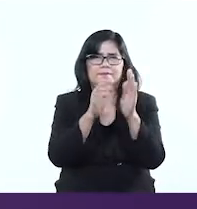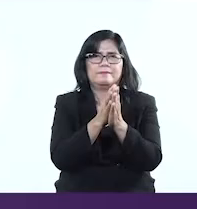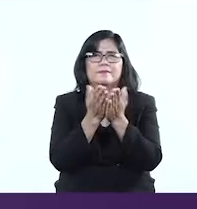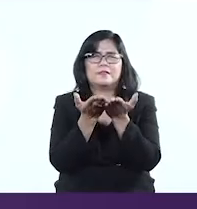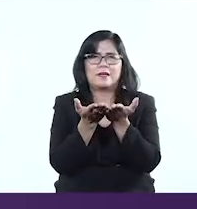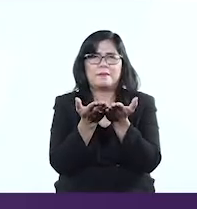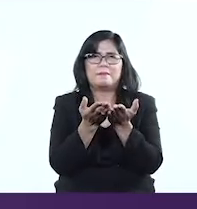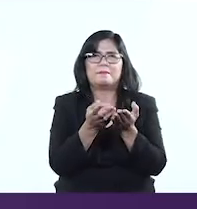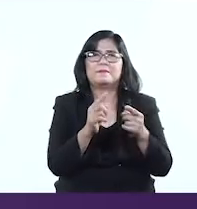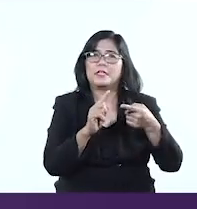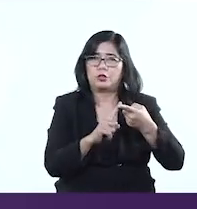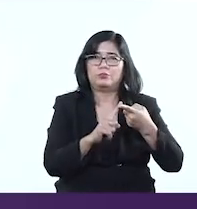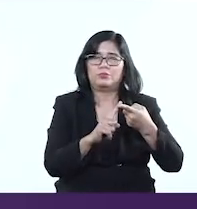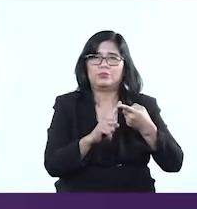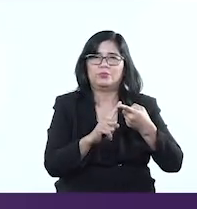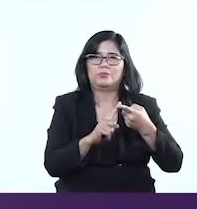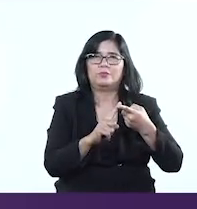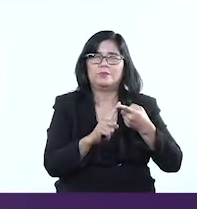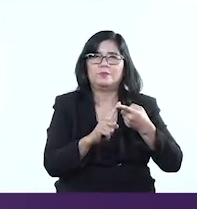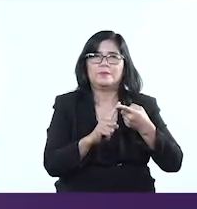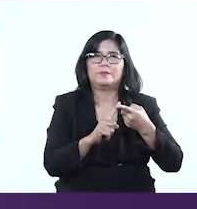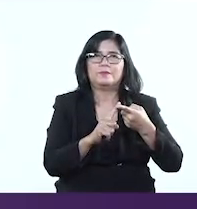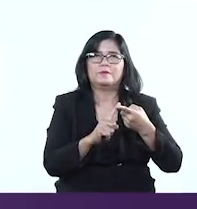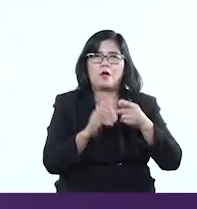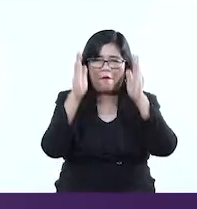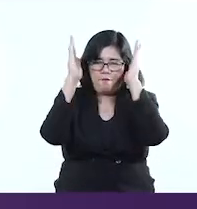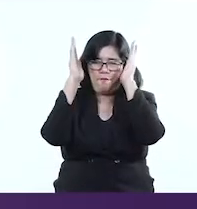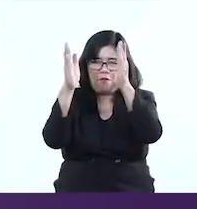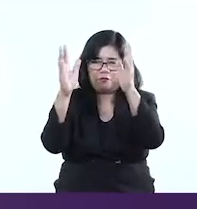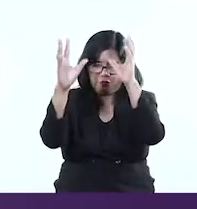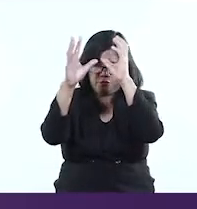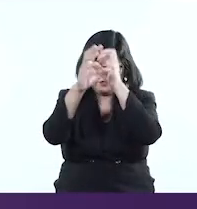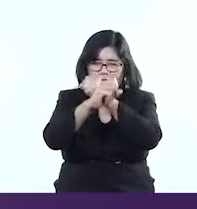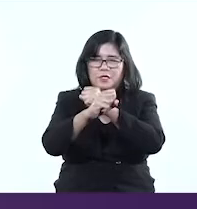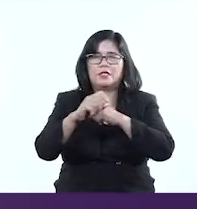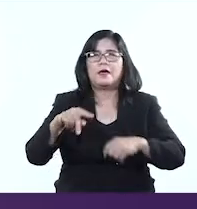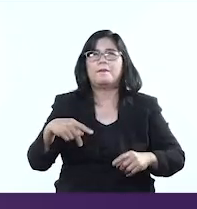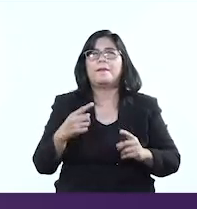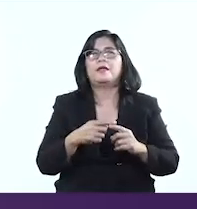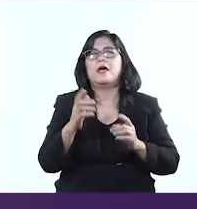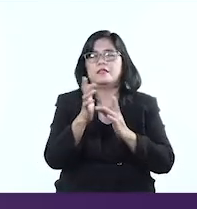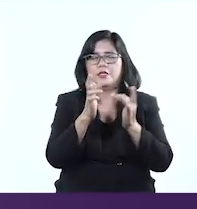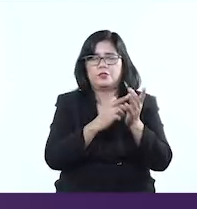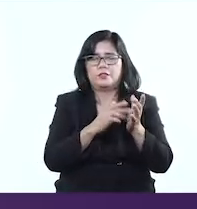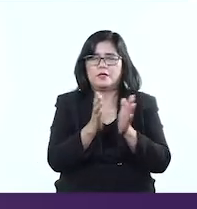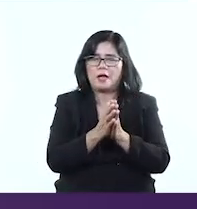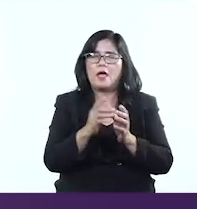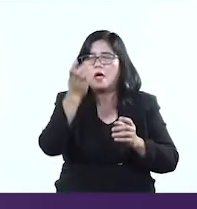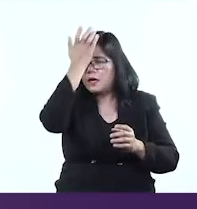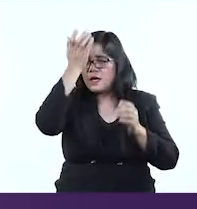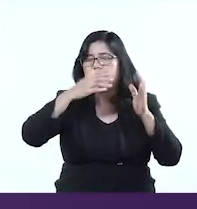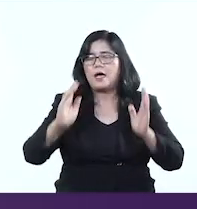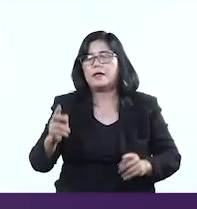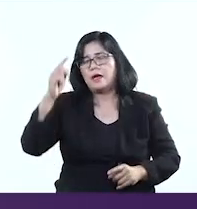murni berarti Hai fokus kita pada Yesus dan kerajaan Allah Alkitab bilang apa Cari dahulu Kerajaan Allah dan kebenarannya